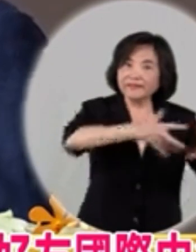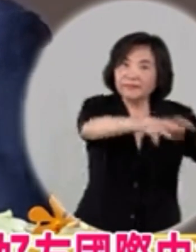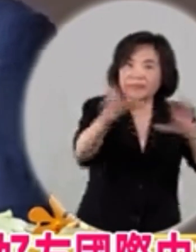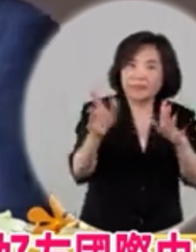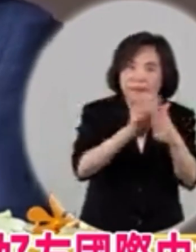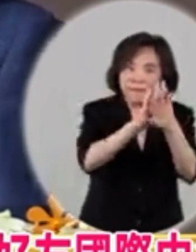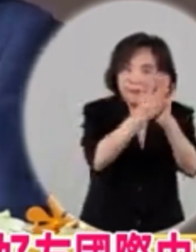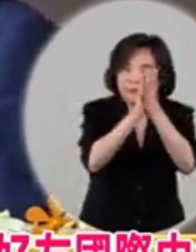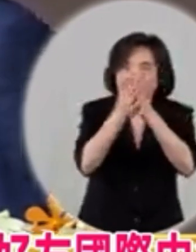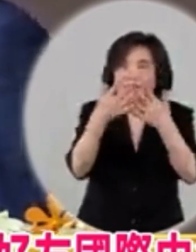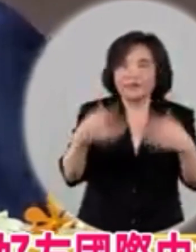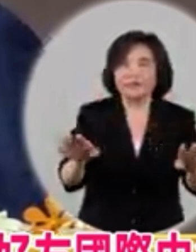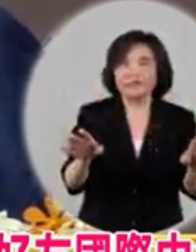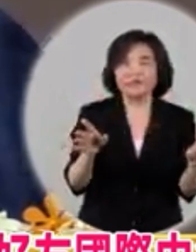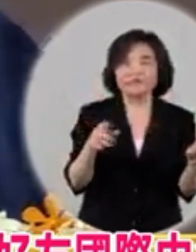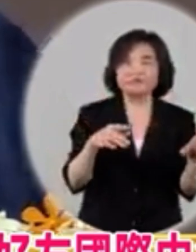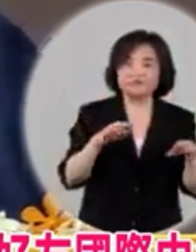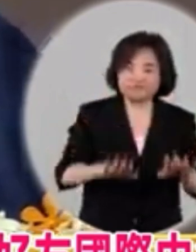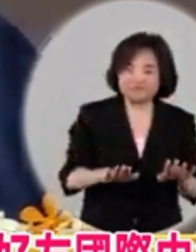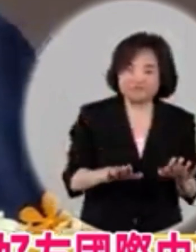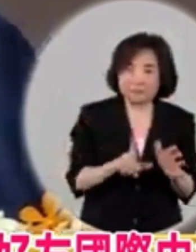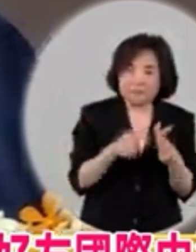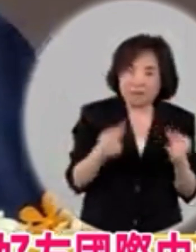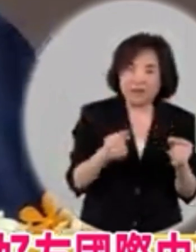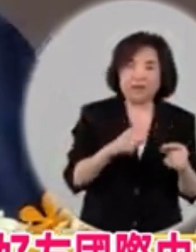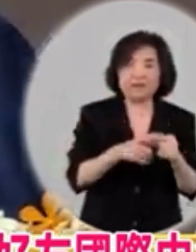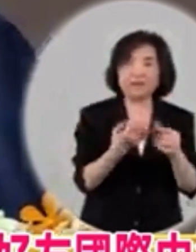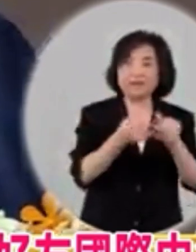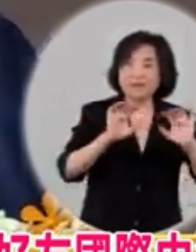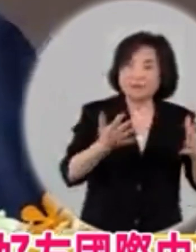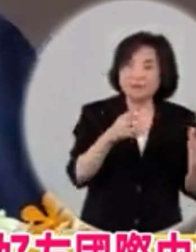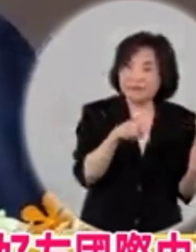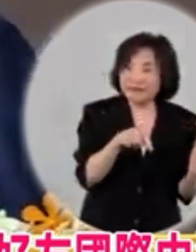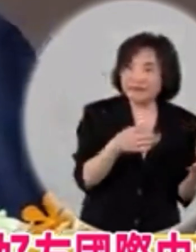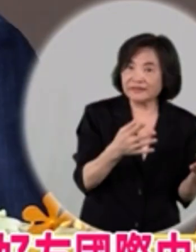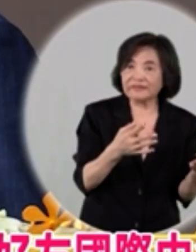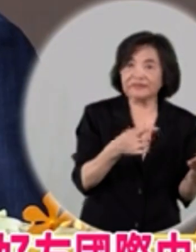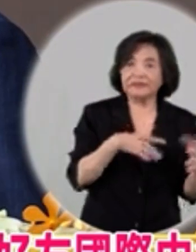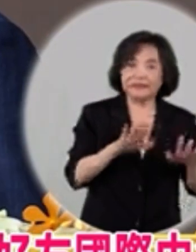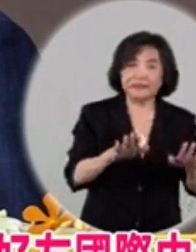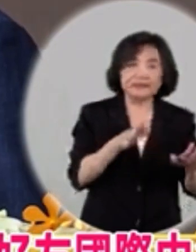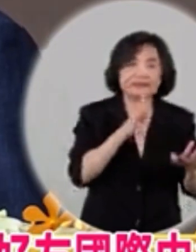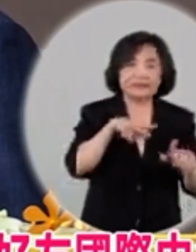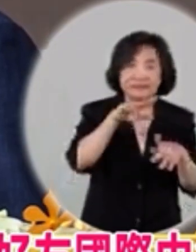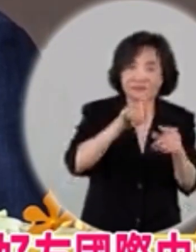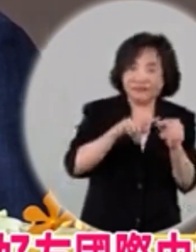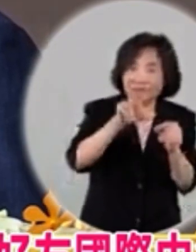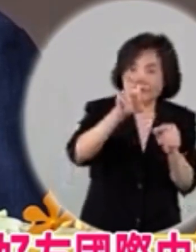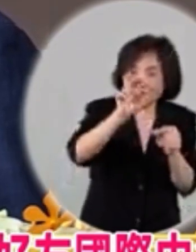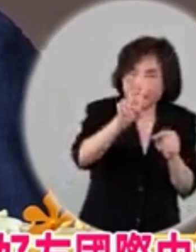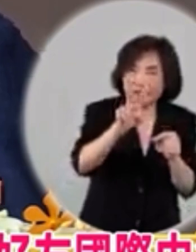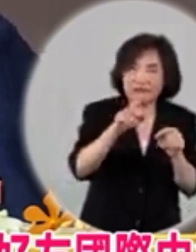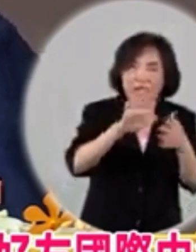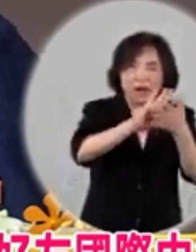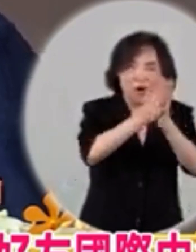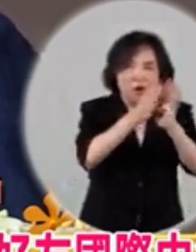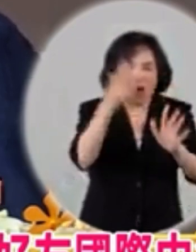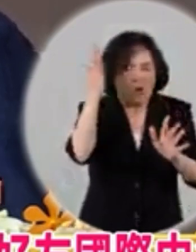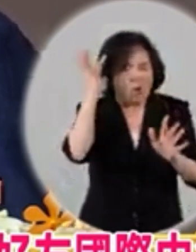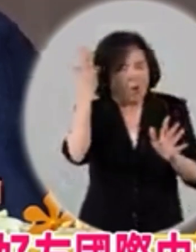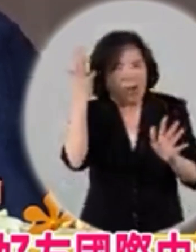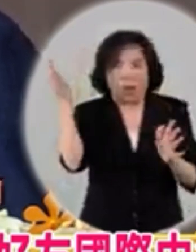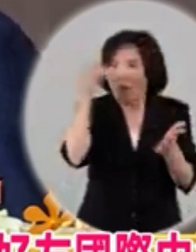的演变，此时此刻的中华民国正处在72年来最复杂多变的局势当